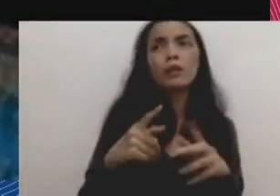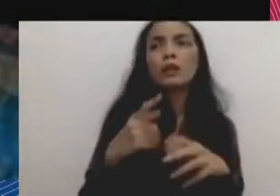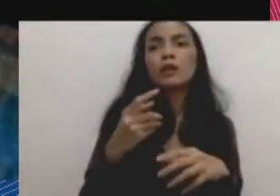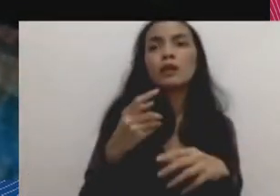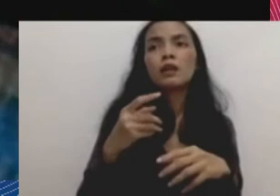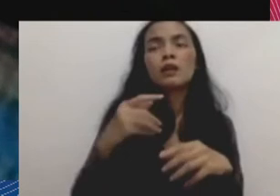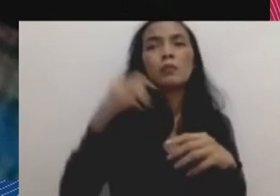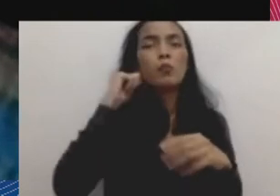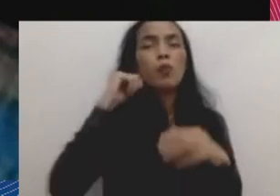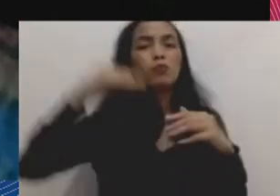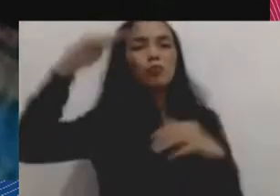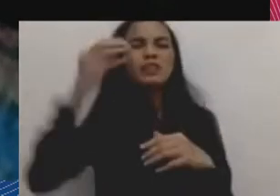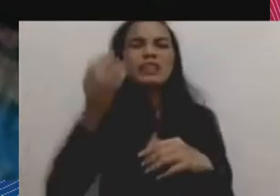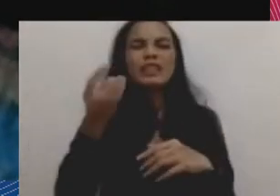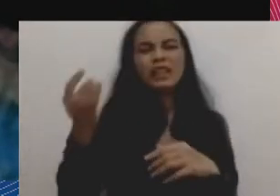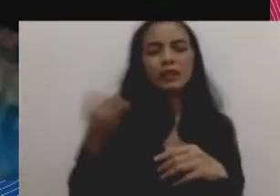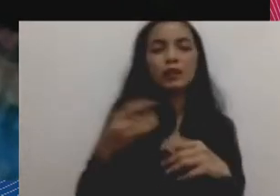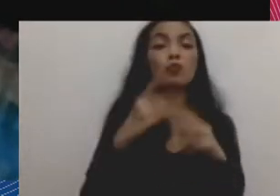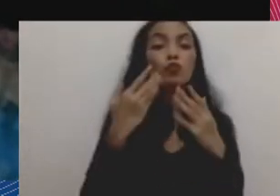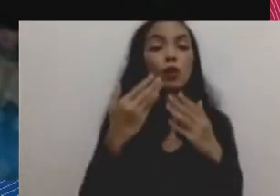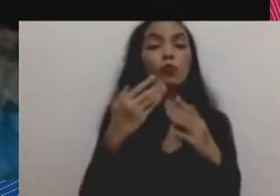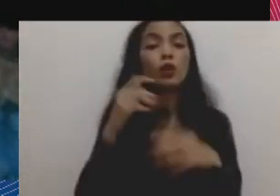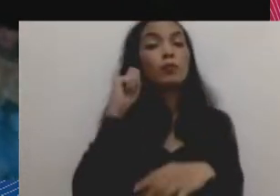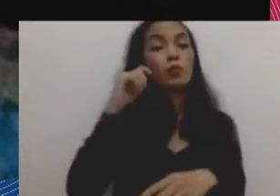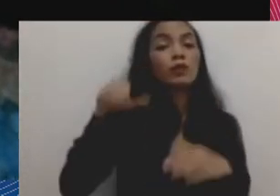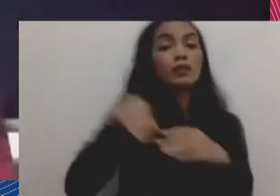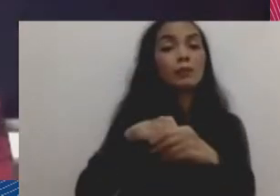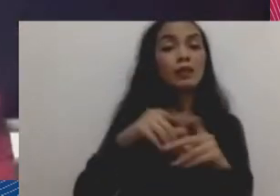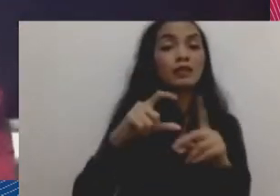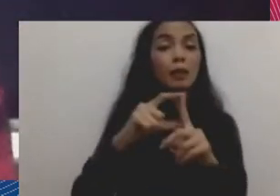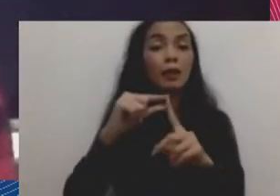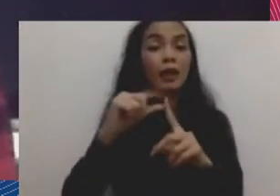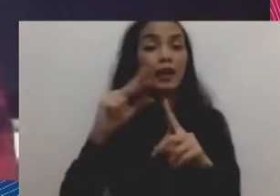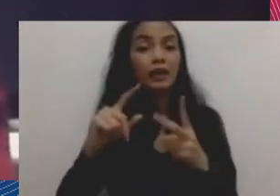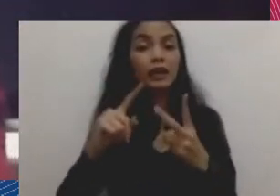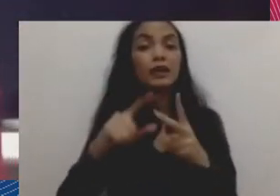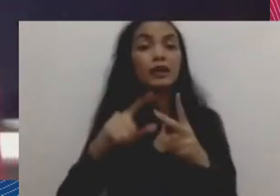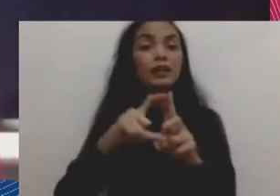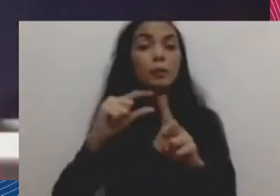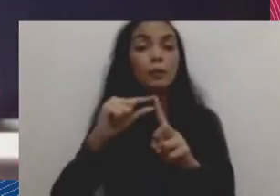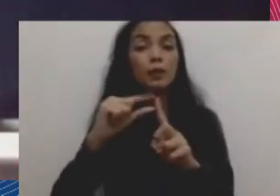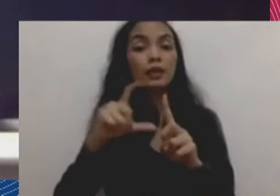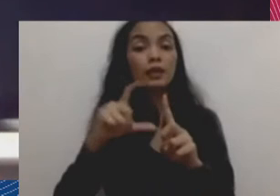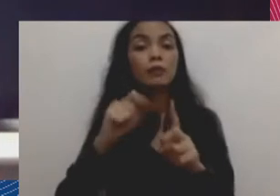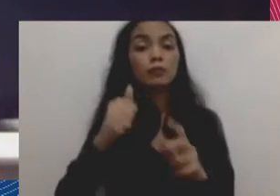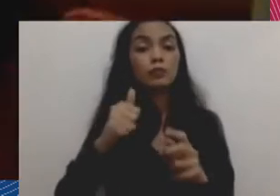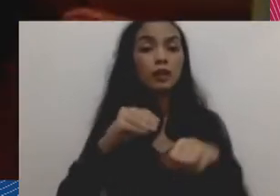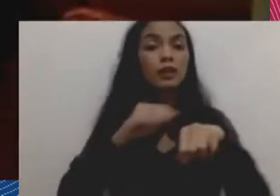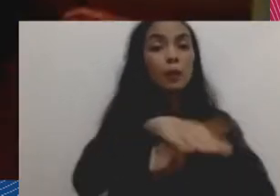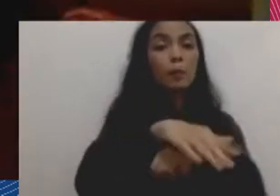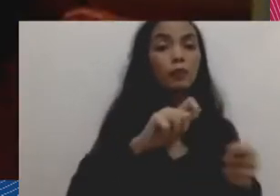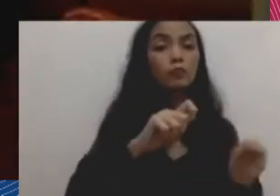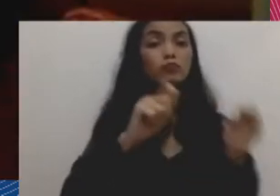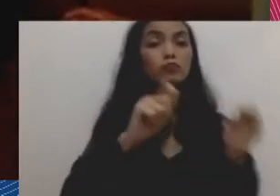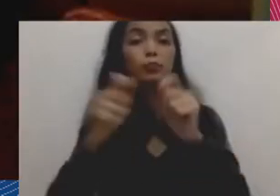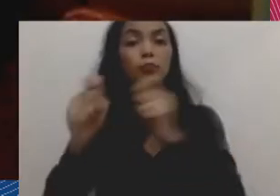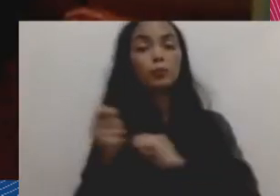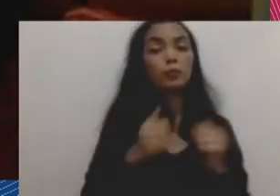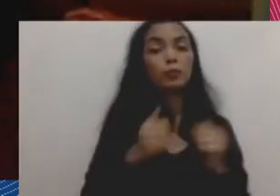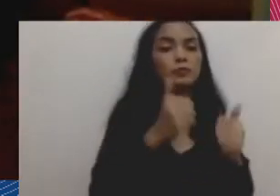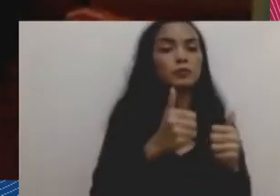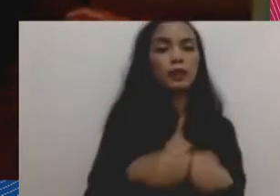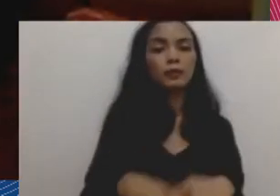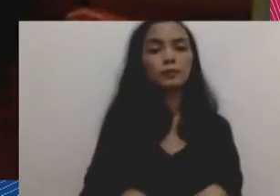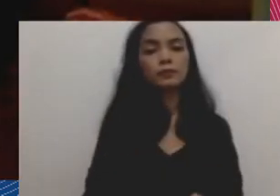akan memberikan perubahan yang besar. Ya. Ibu Dia? Ya, kalau saya lebih